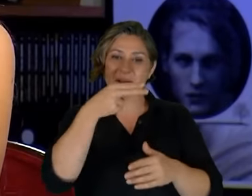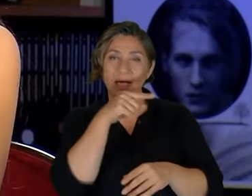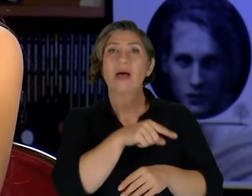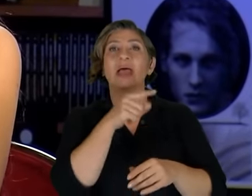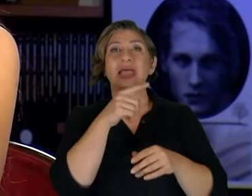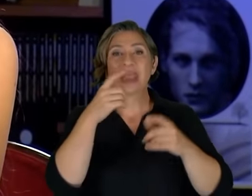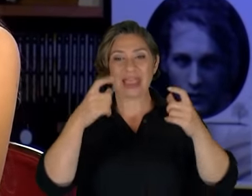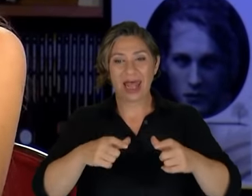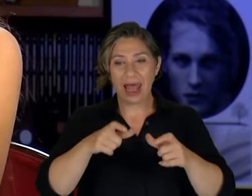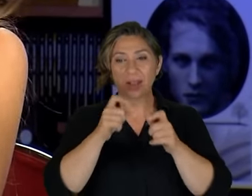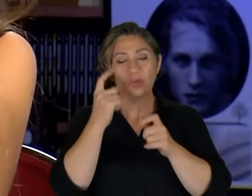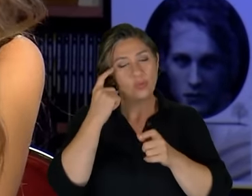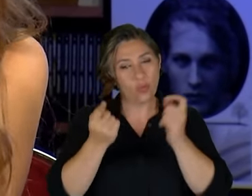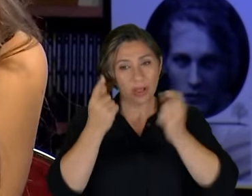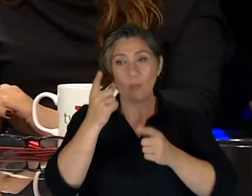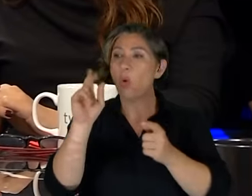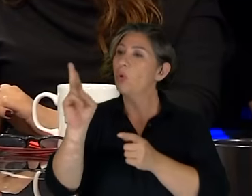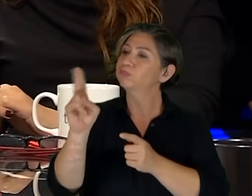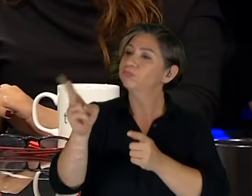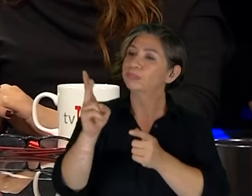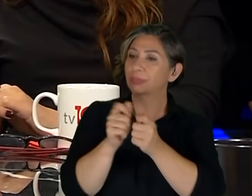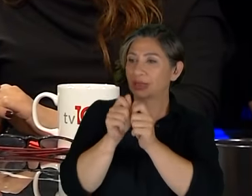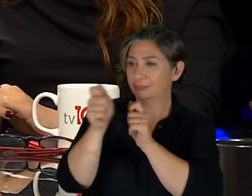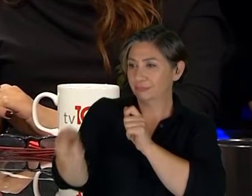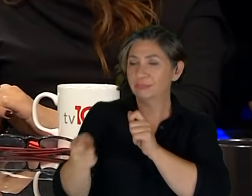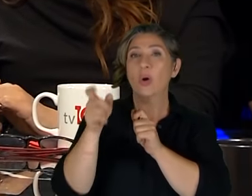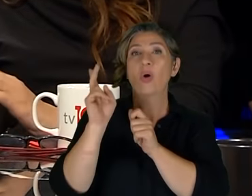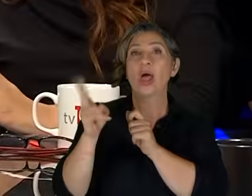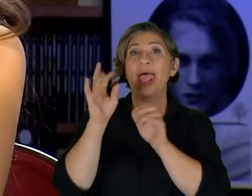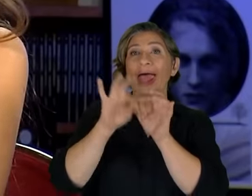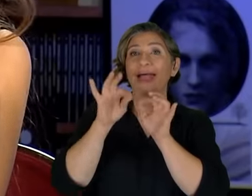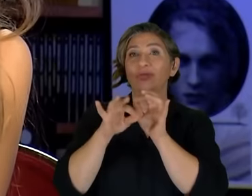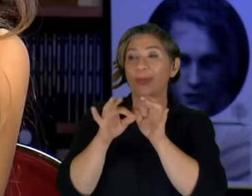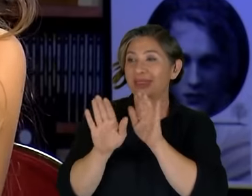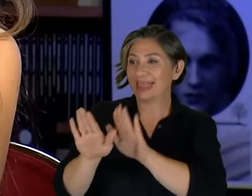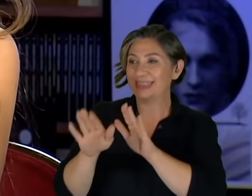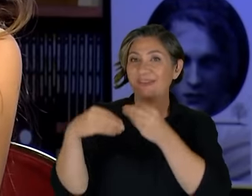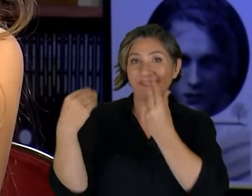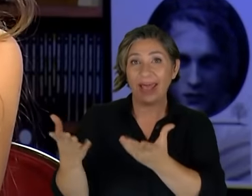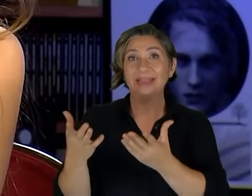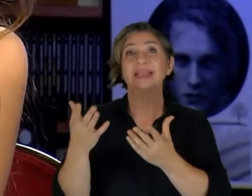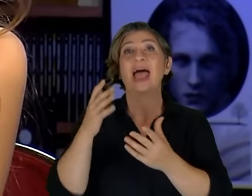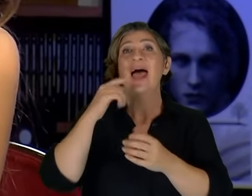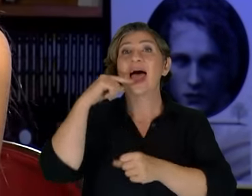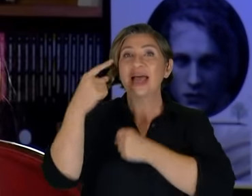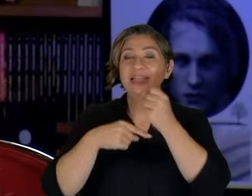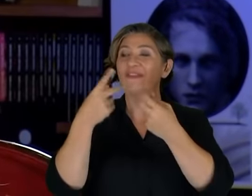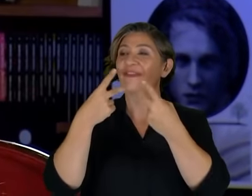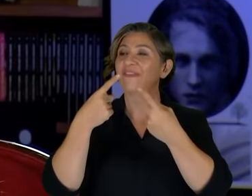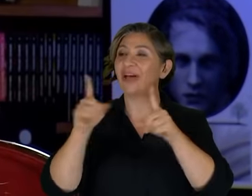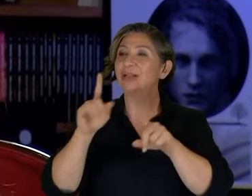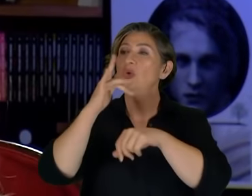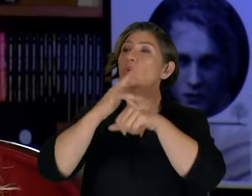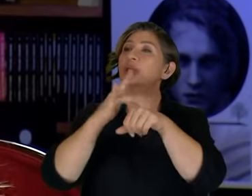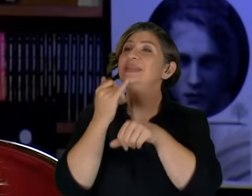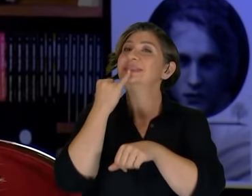yerel üretim, sizin dediğiniz gibi tamamıyla o kişilere giden, işte onların ekonomisini canlandırmak üzere her sene farklı bir ülke